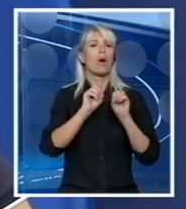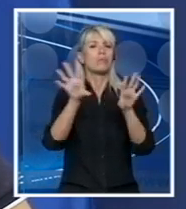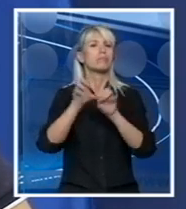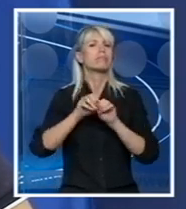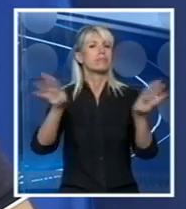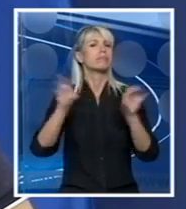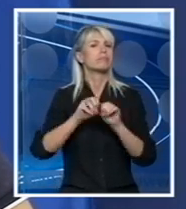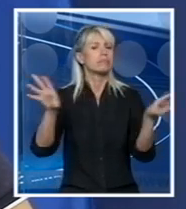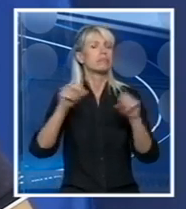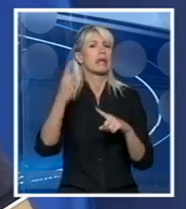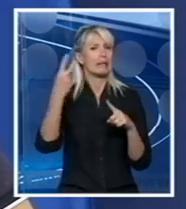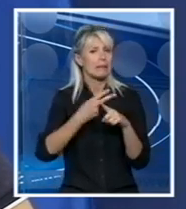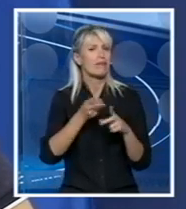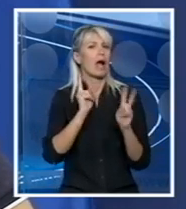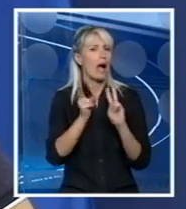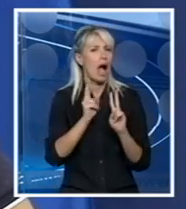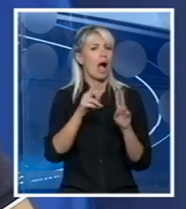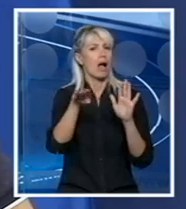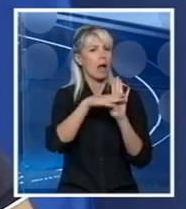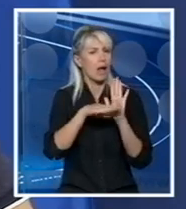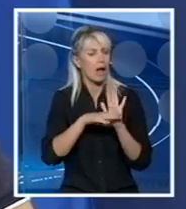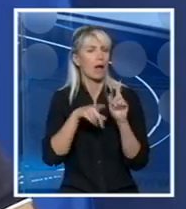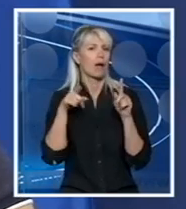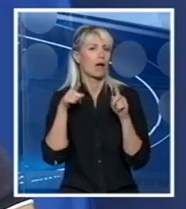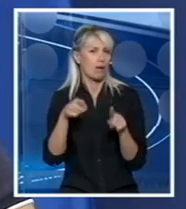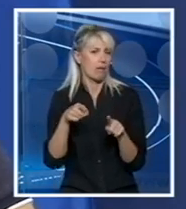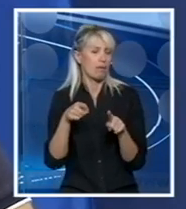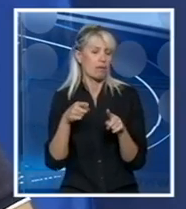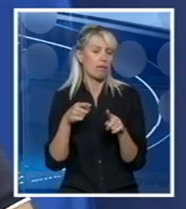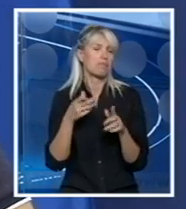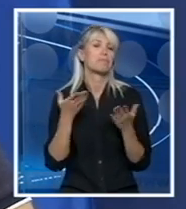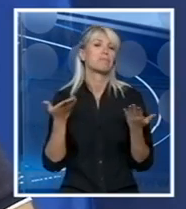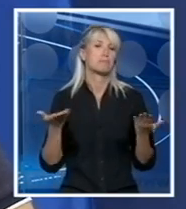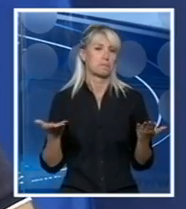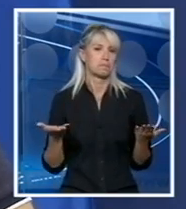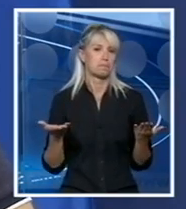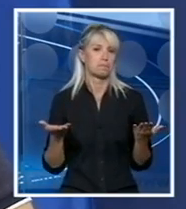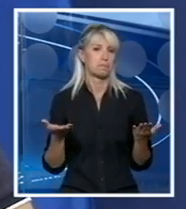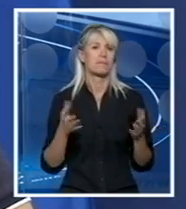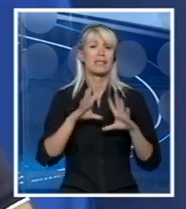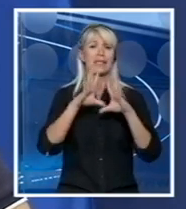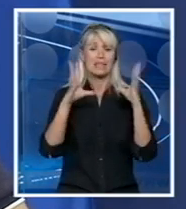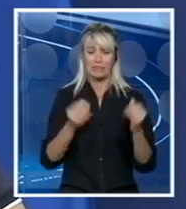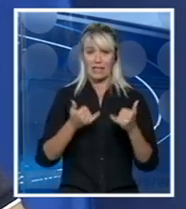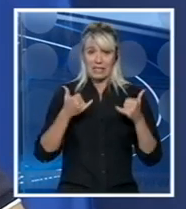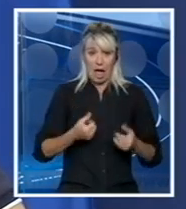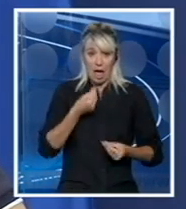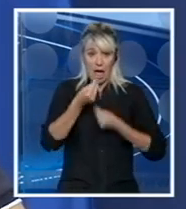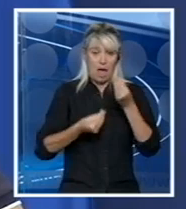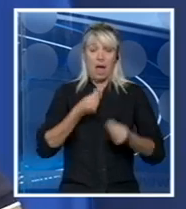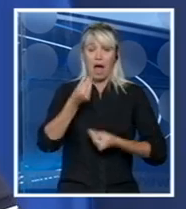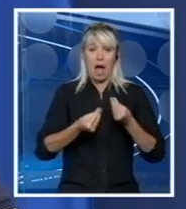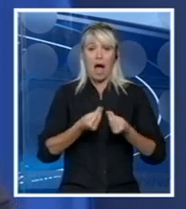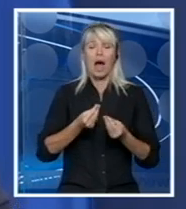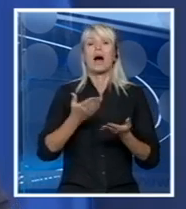emitovani preko televizije, preko javnog servisa, tako da će sve ovo što sada pričamo da